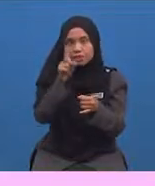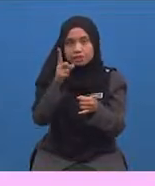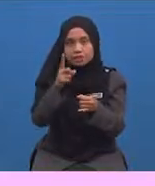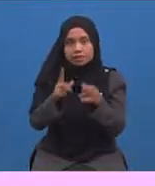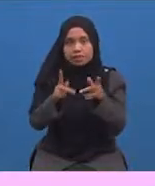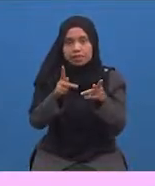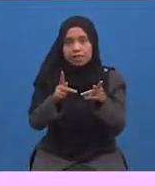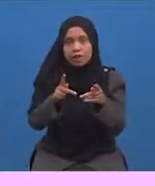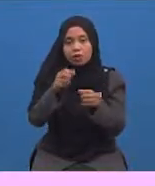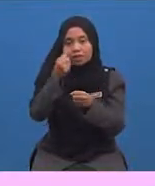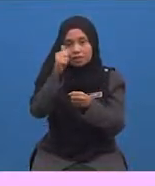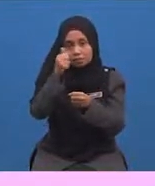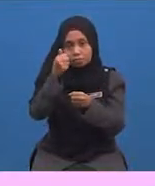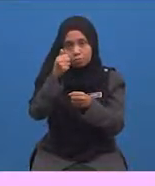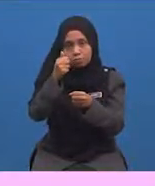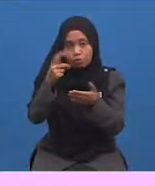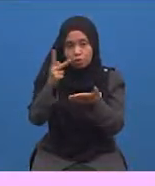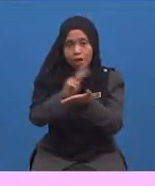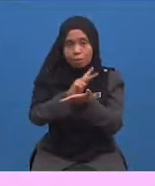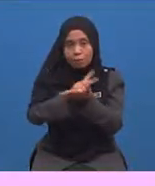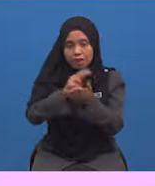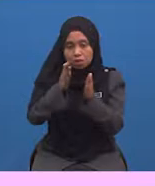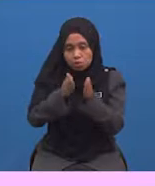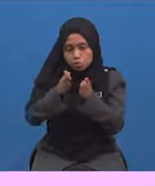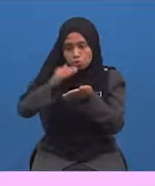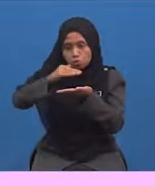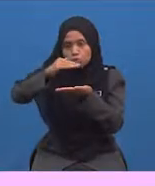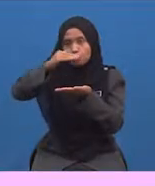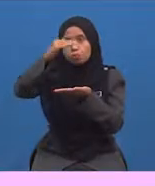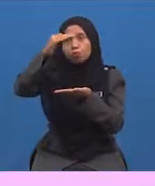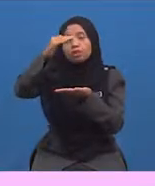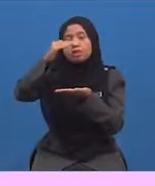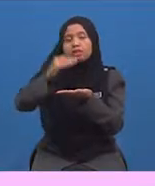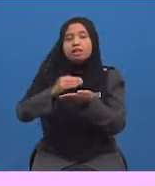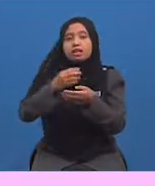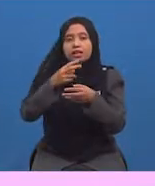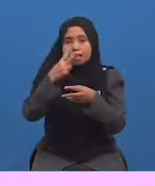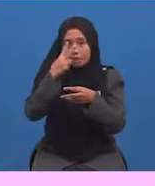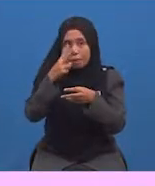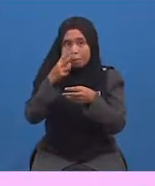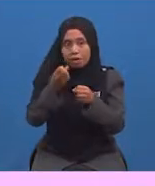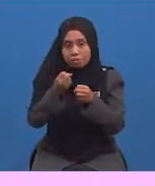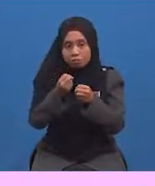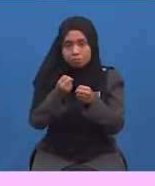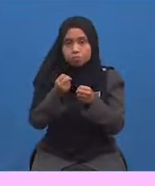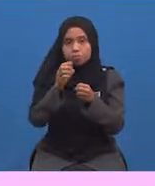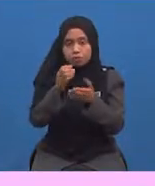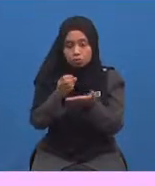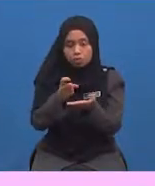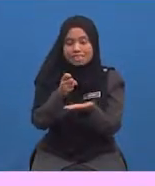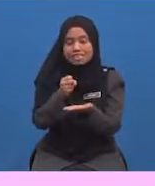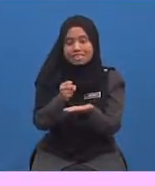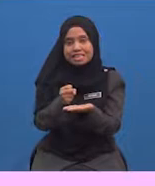jika 10 keping duit syiling 20 sen disusun secara menegak, ia akan menghasilkan bentuk silinder.